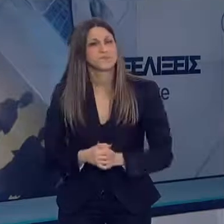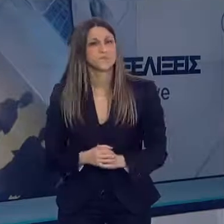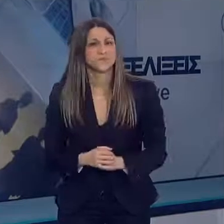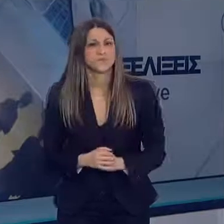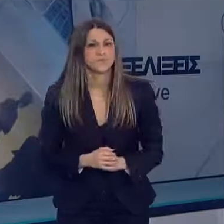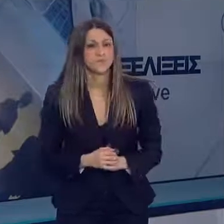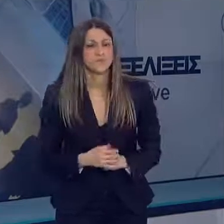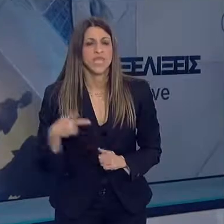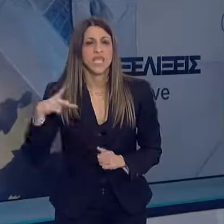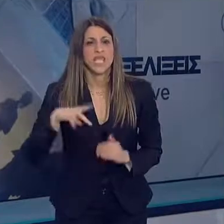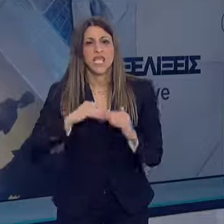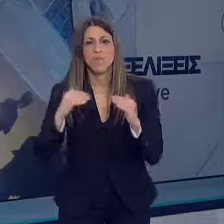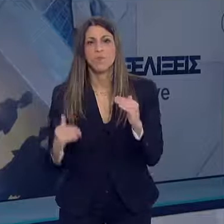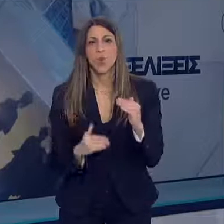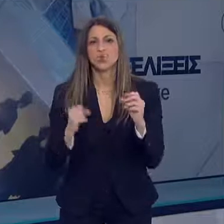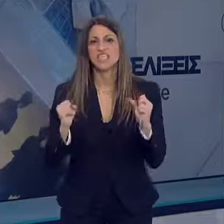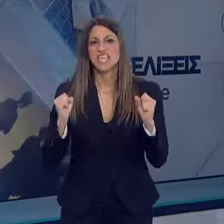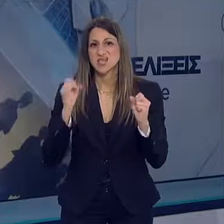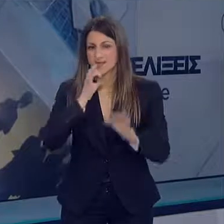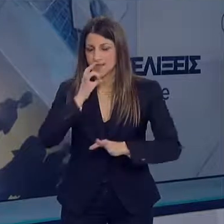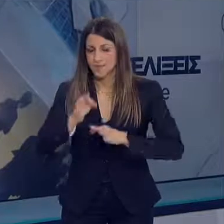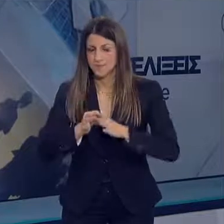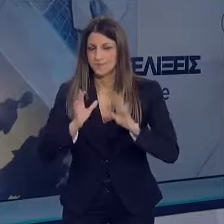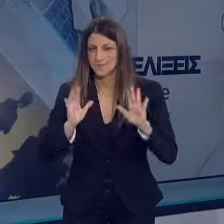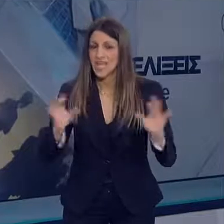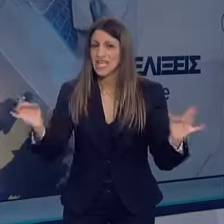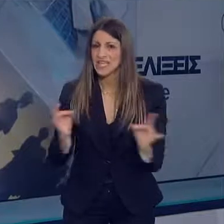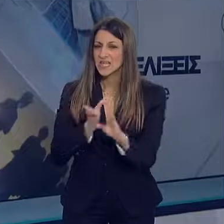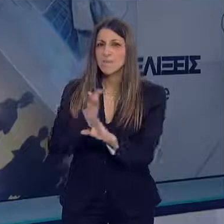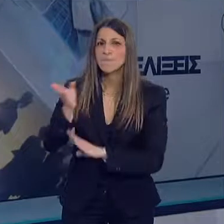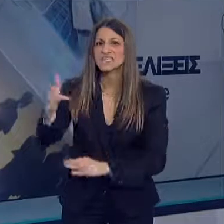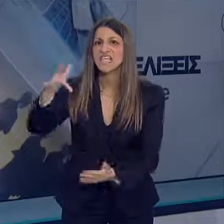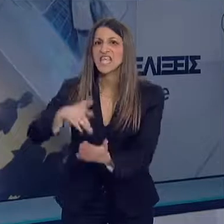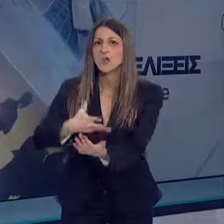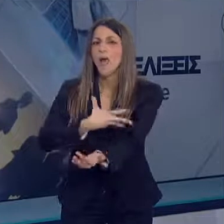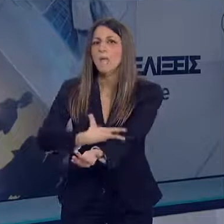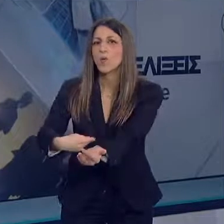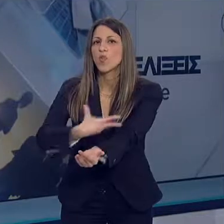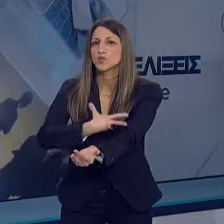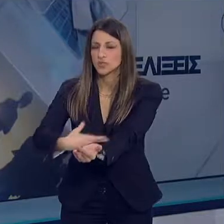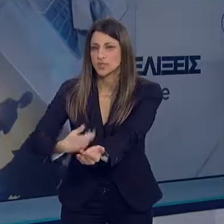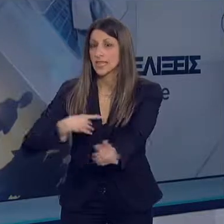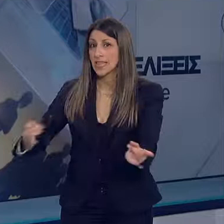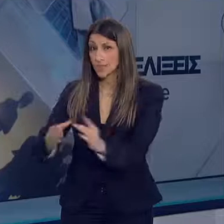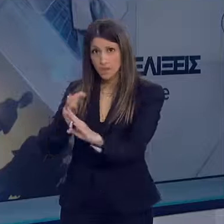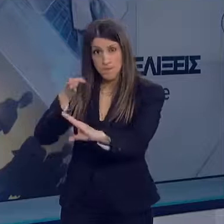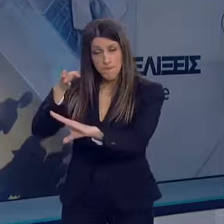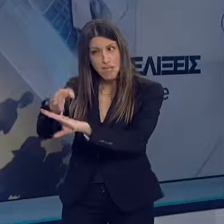Να πω ότι όποιος επισκέπτεται το Εθνικό Κέντρο Αιμοδοσίας